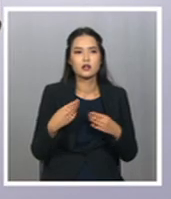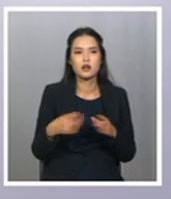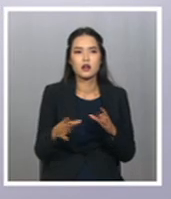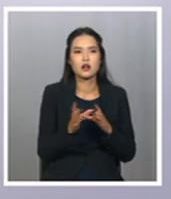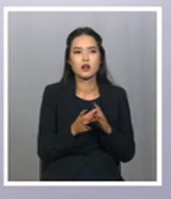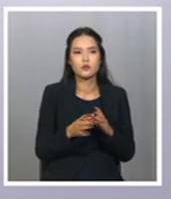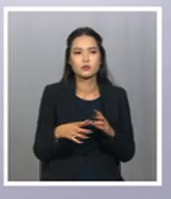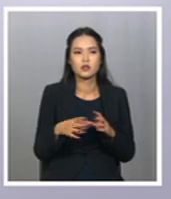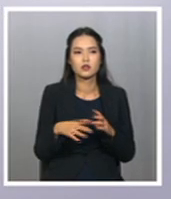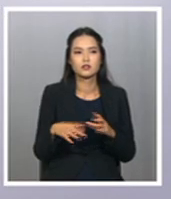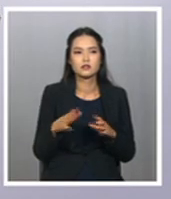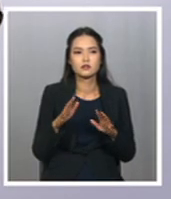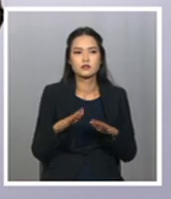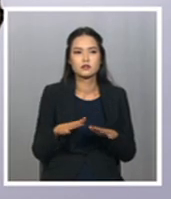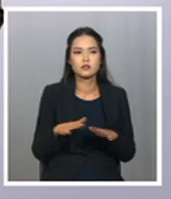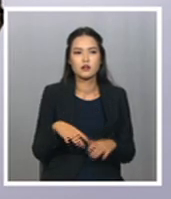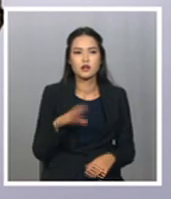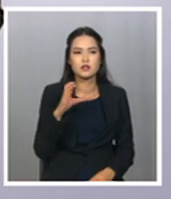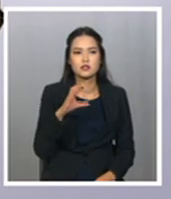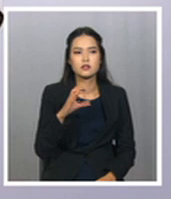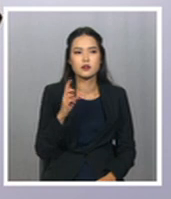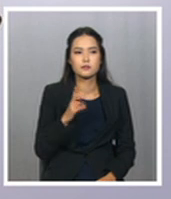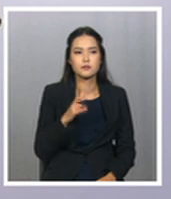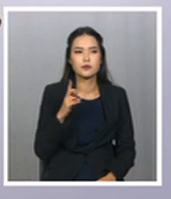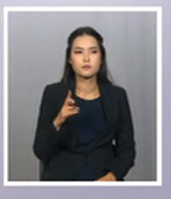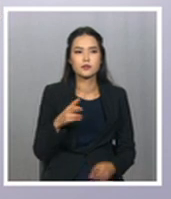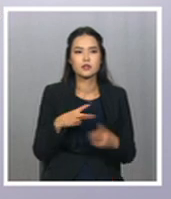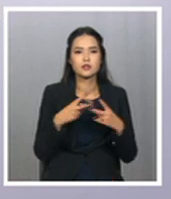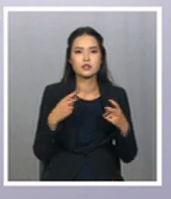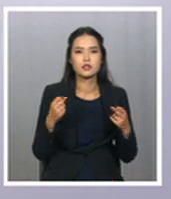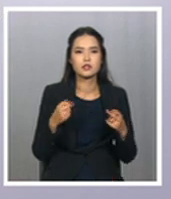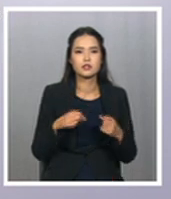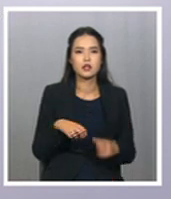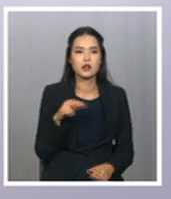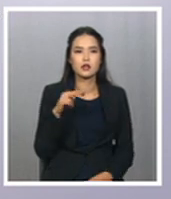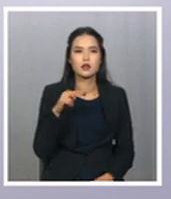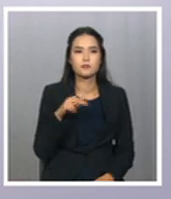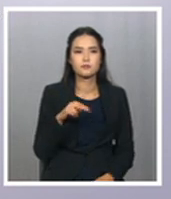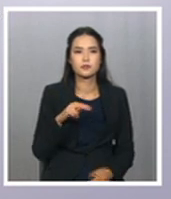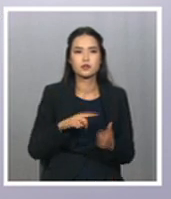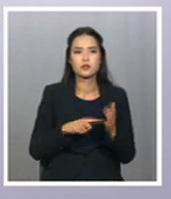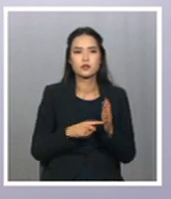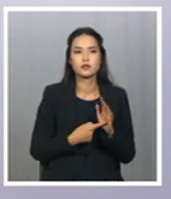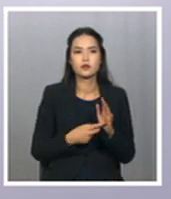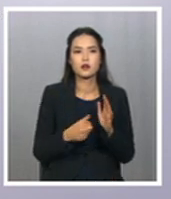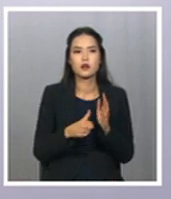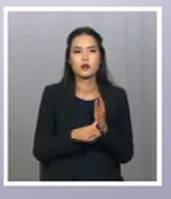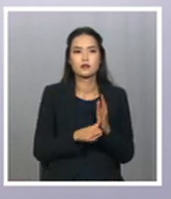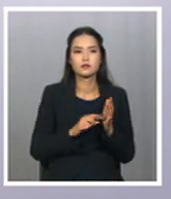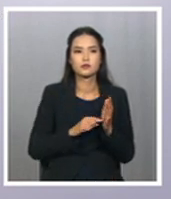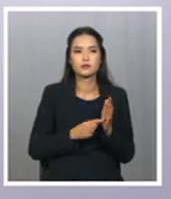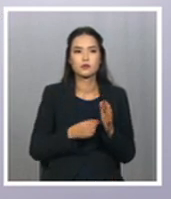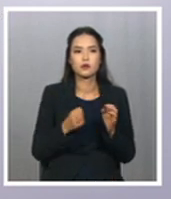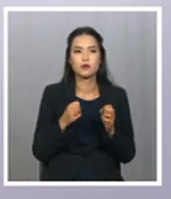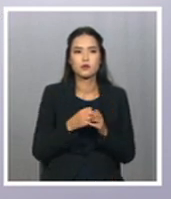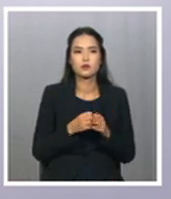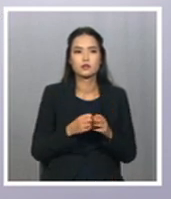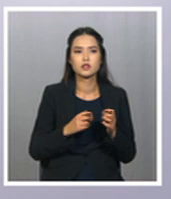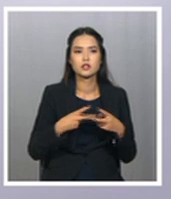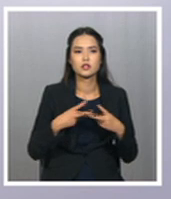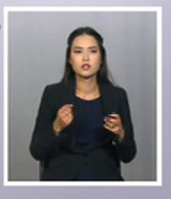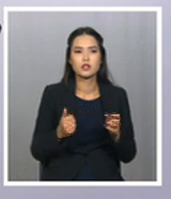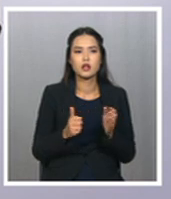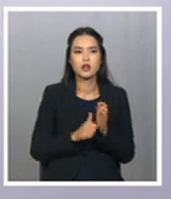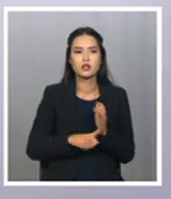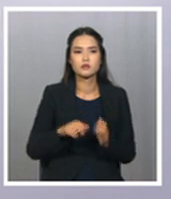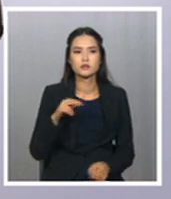PRL. R мен L-дің орнына мәндерін қоямыз. Сол кезде P көбейтілген 6, көбейтілген 10, тең